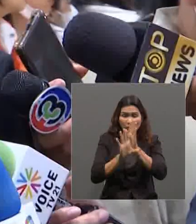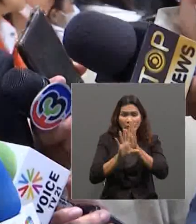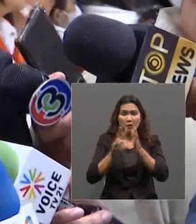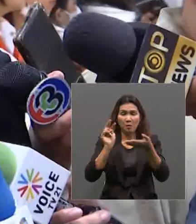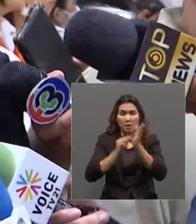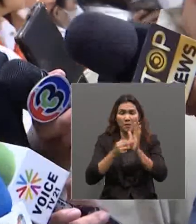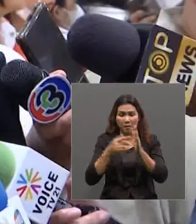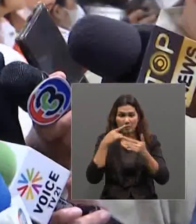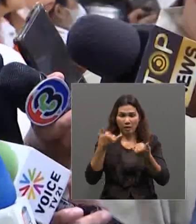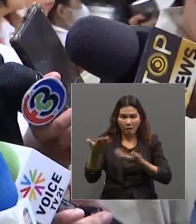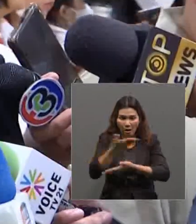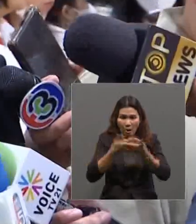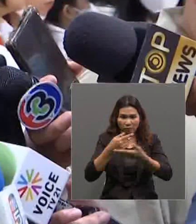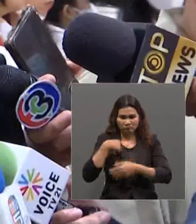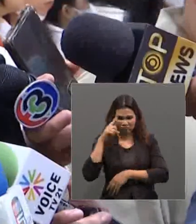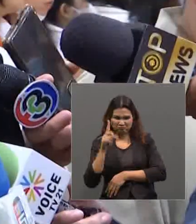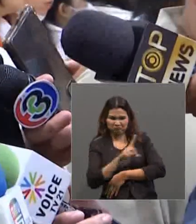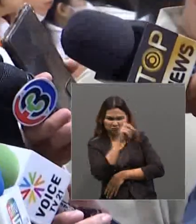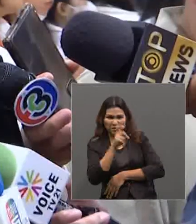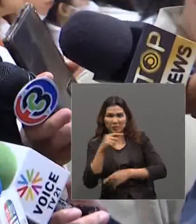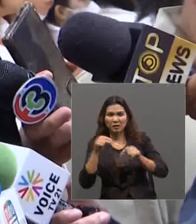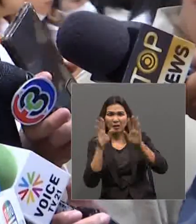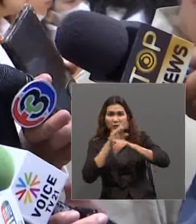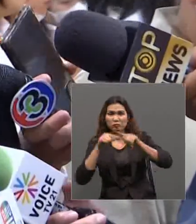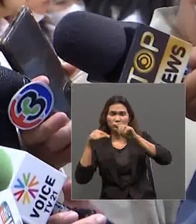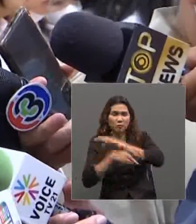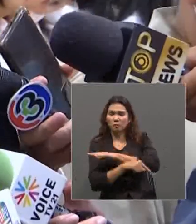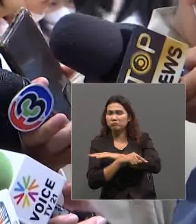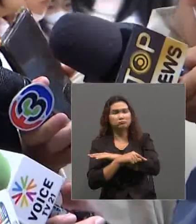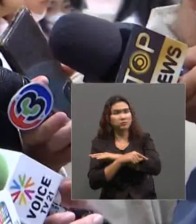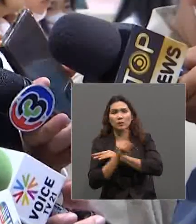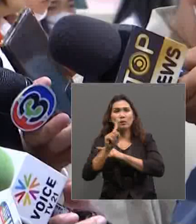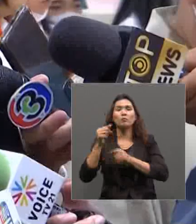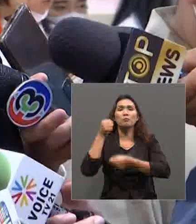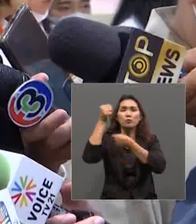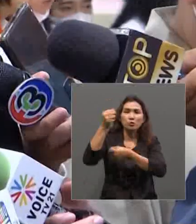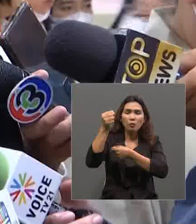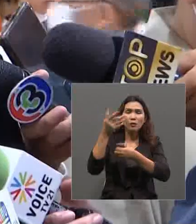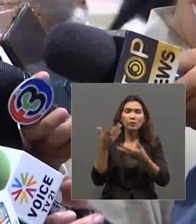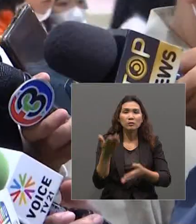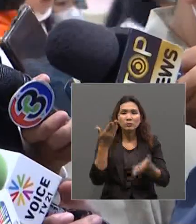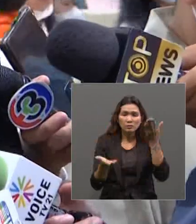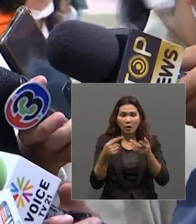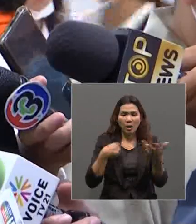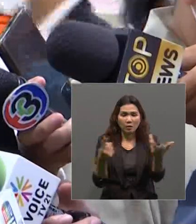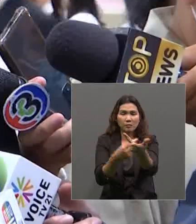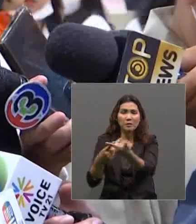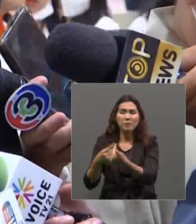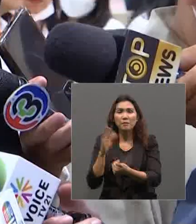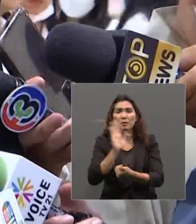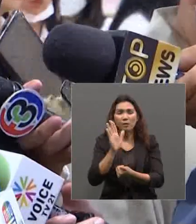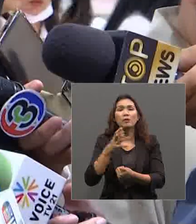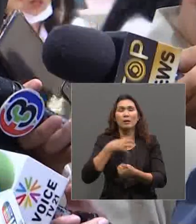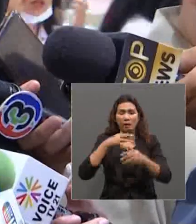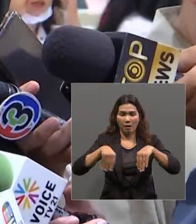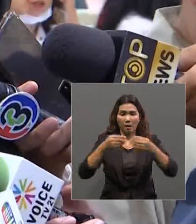ใจโดยเฉพาะเนื้อหาที่เกี่ยวพันกับการทุจริตจึงไม่ควรมีการประท้วงหรือขอนับองค์ประชุมเพื่อให้สภาเป็นเวที